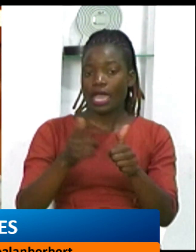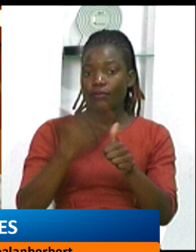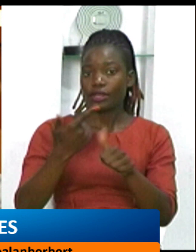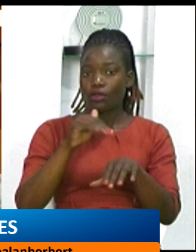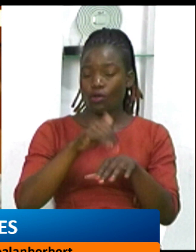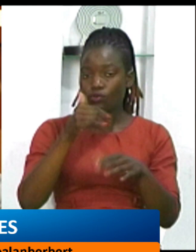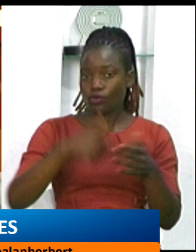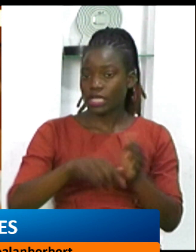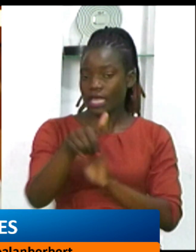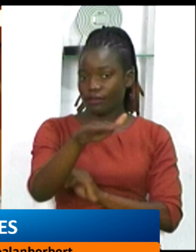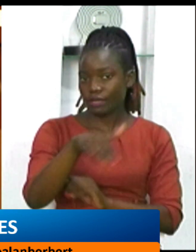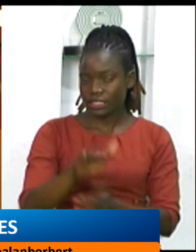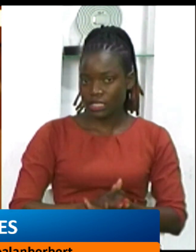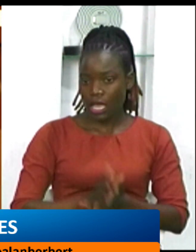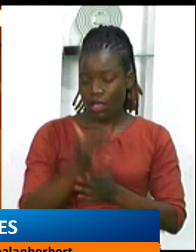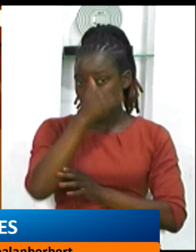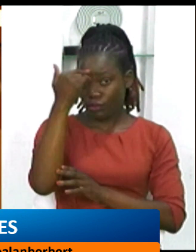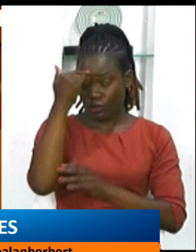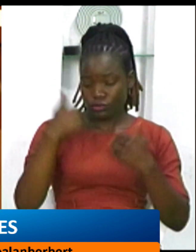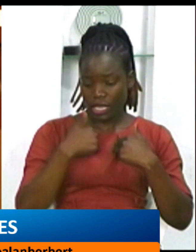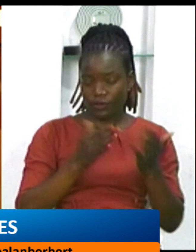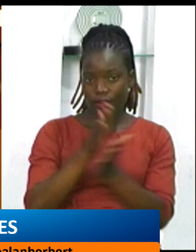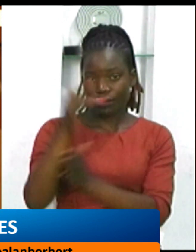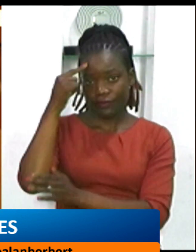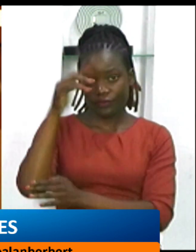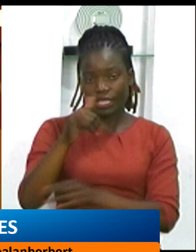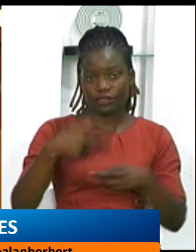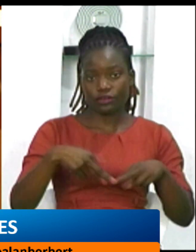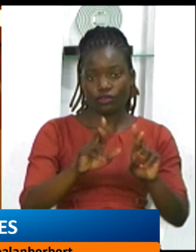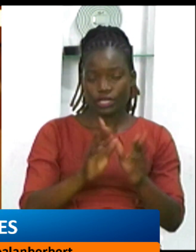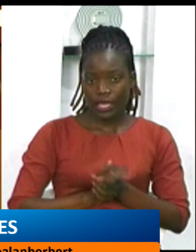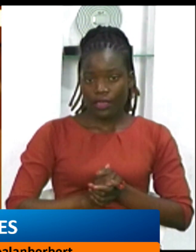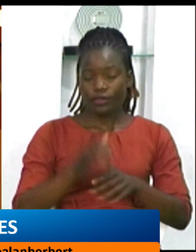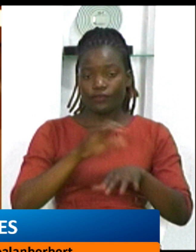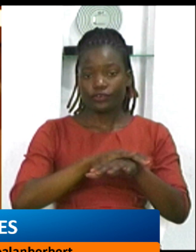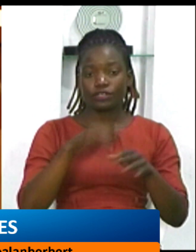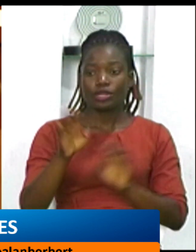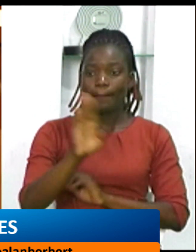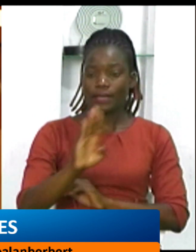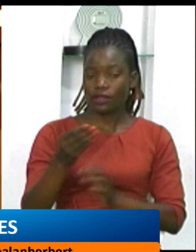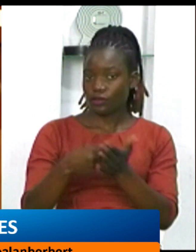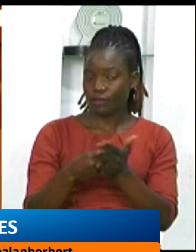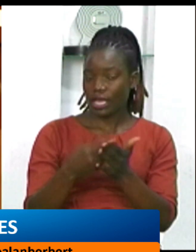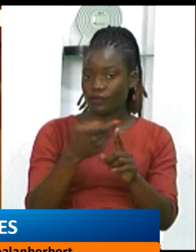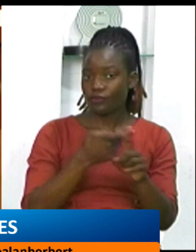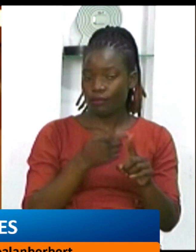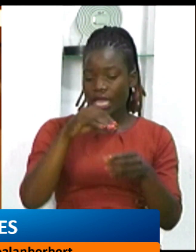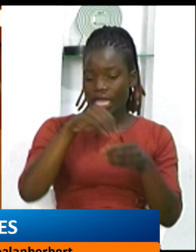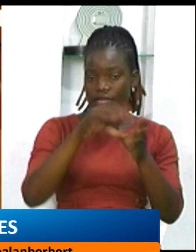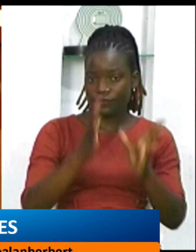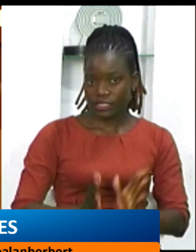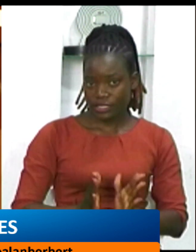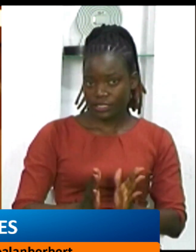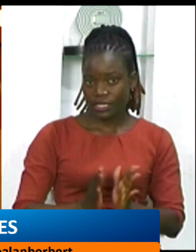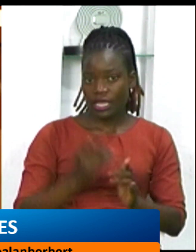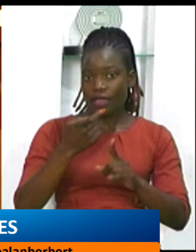lanes. Because we have a plan for that road. We have received billions from investors, from